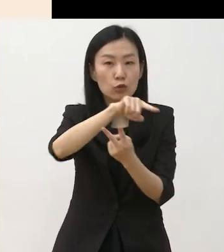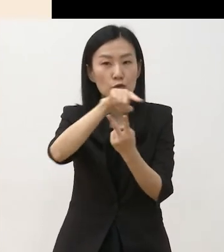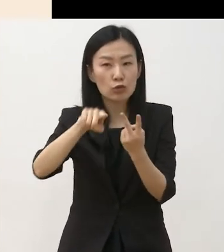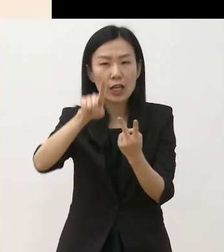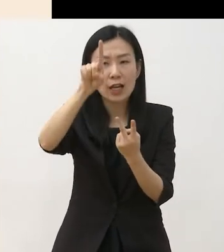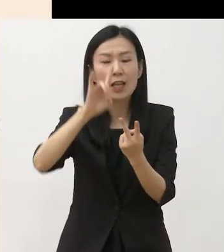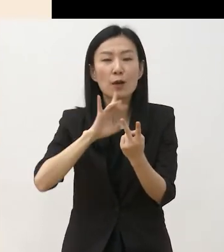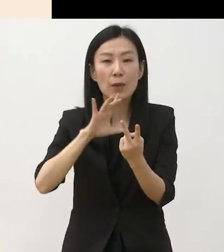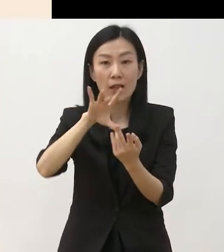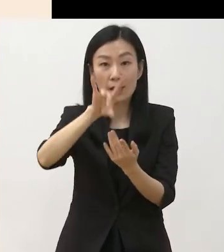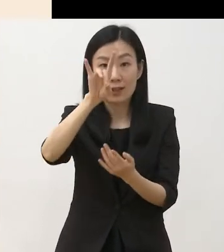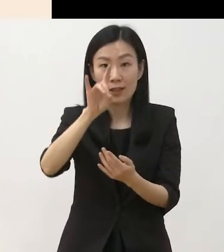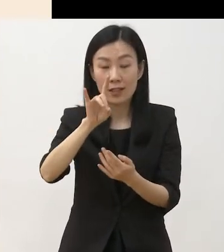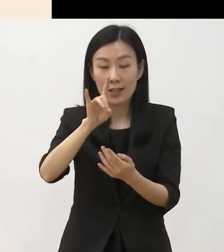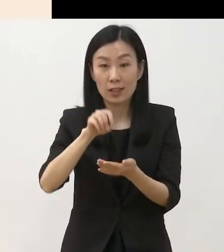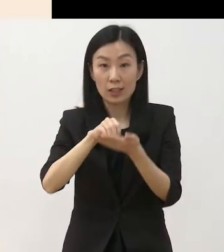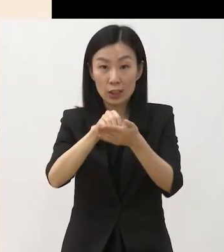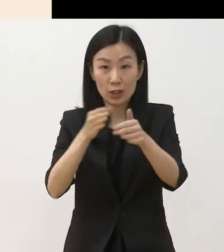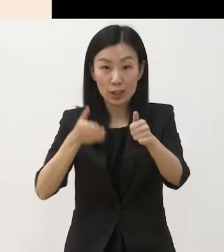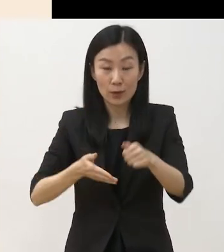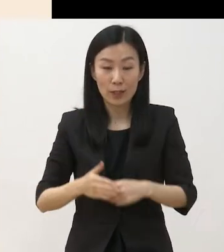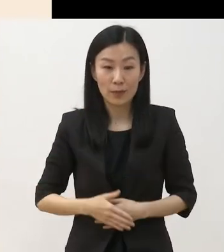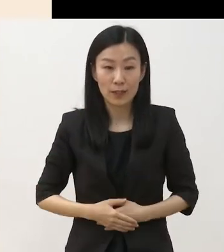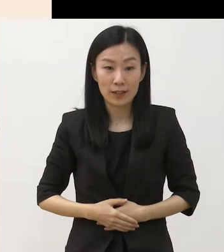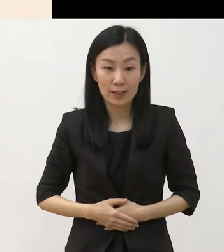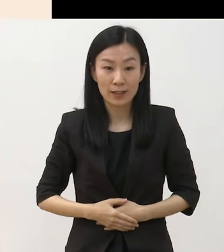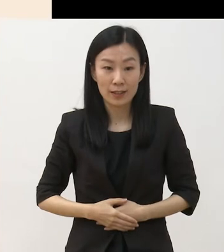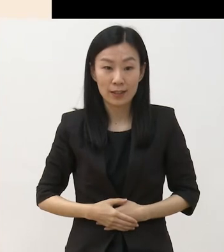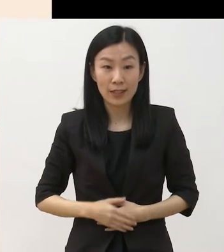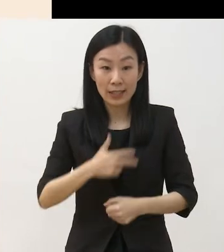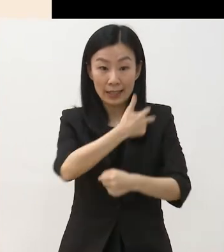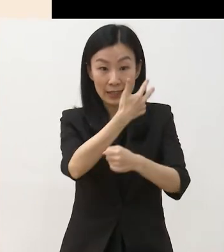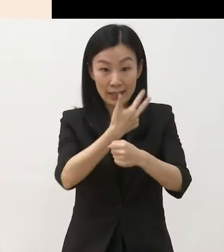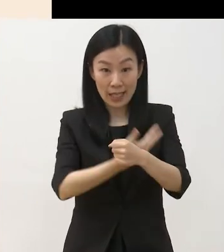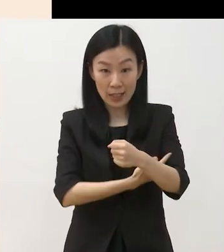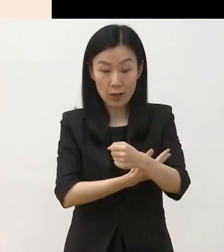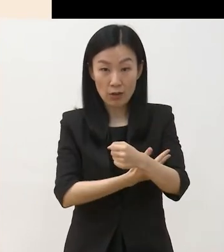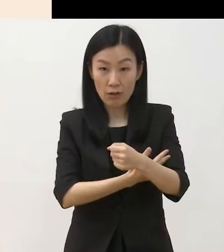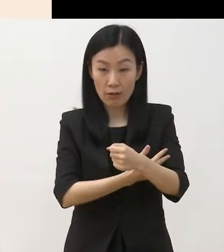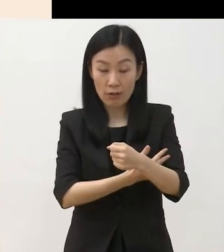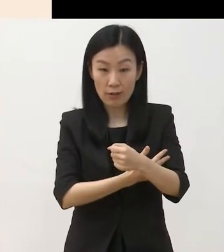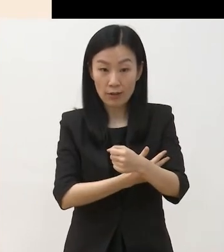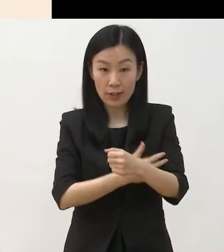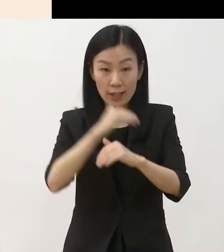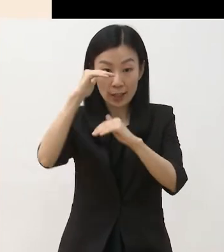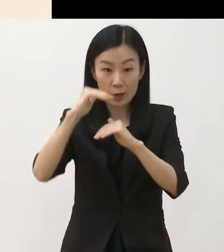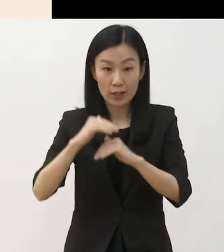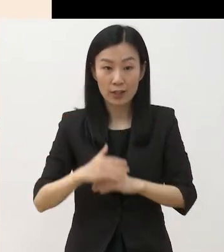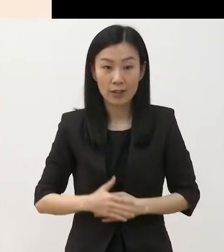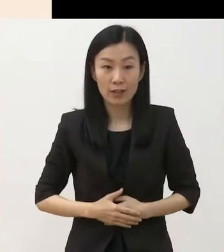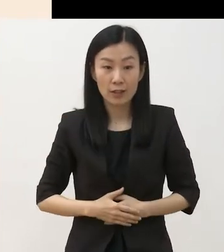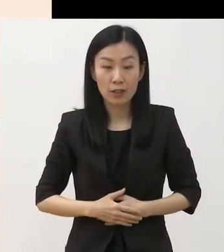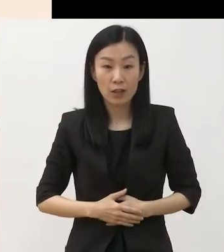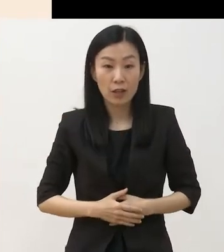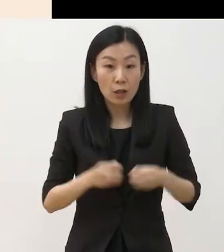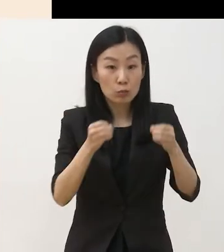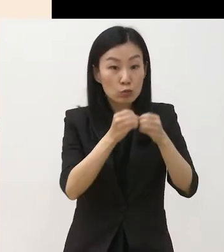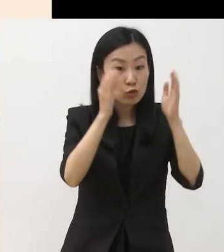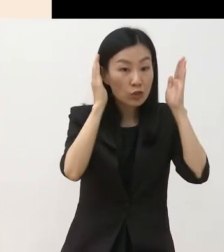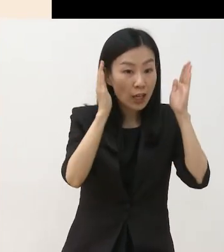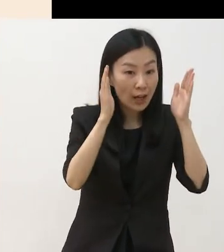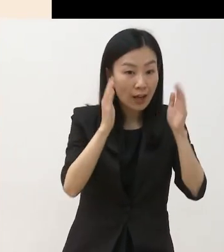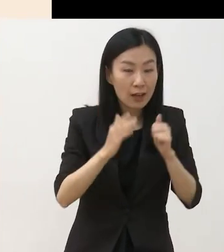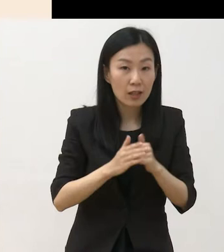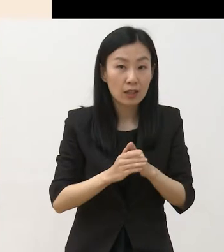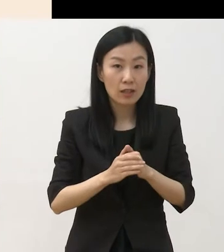합니다. 지원 분야별 자격 요건을 설명드리겠습니다. 문학은